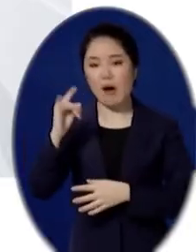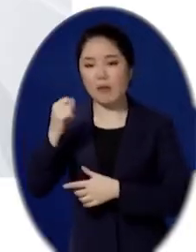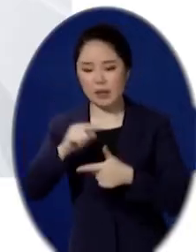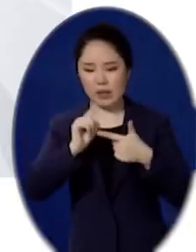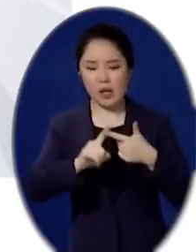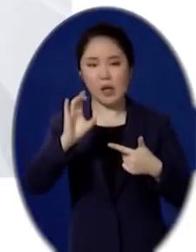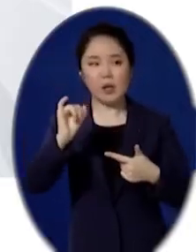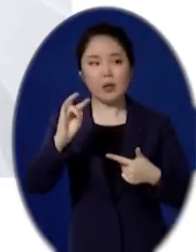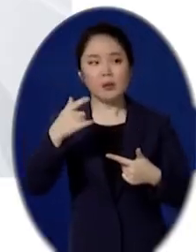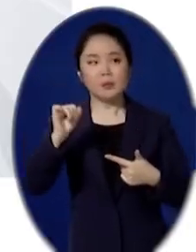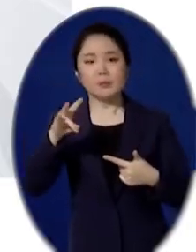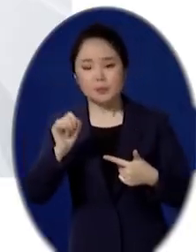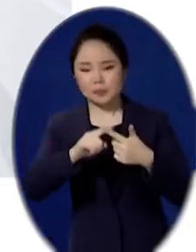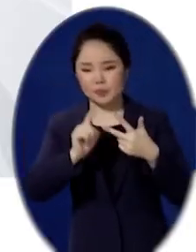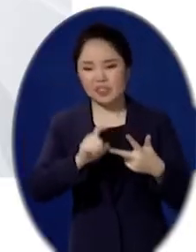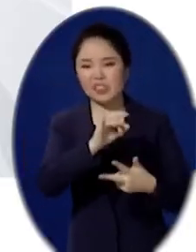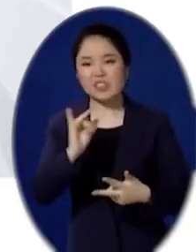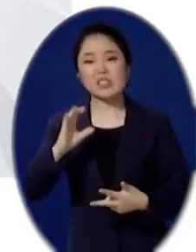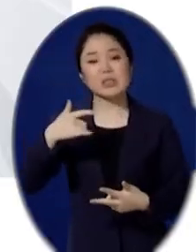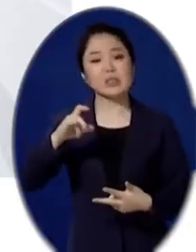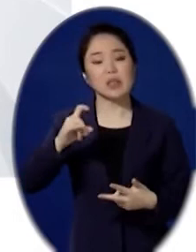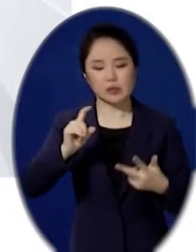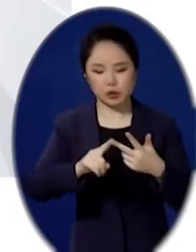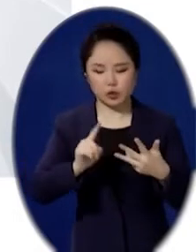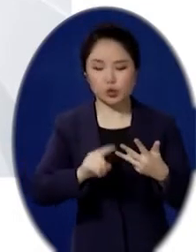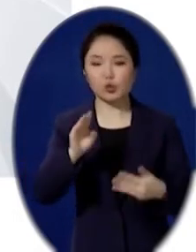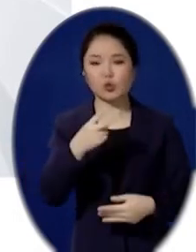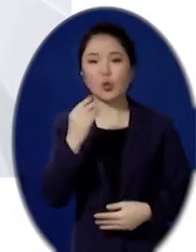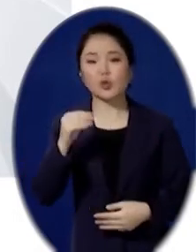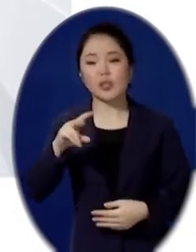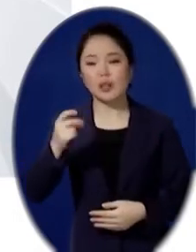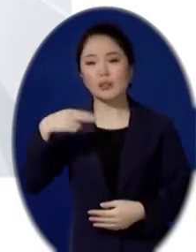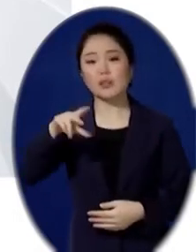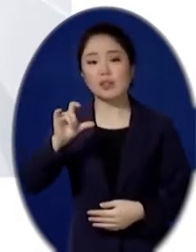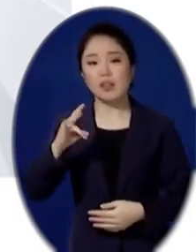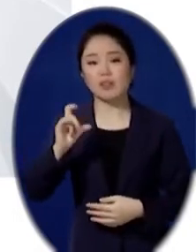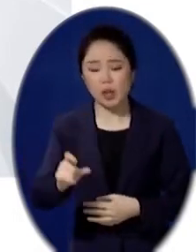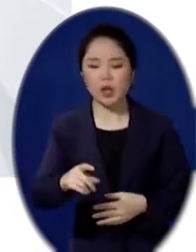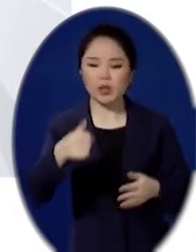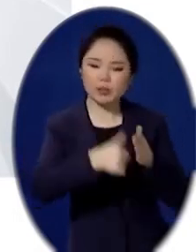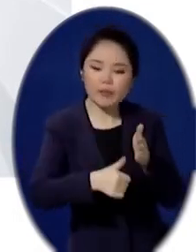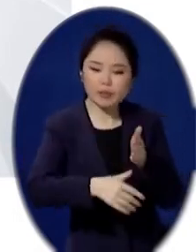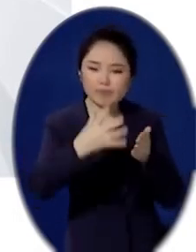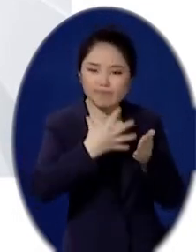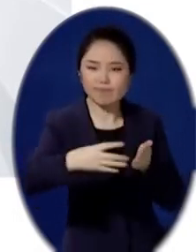сунгана, хийсгэн, дүүжлэгдэн гэсэн дөрөвгөө дэвтэртээ хичээнгүү цэвэр бичээрэй хүүхдүүдээ.